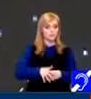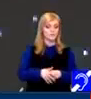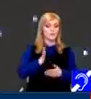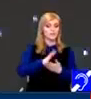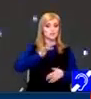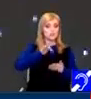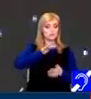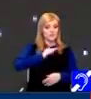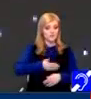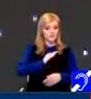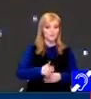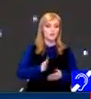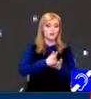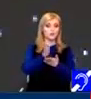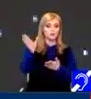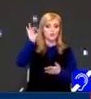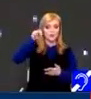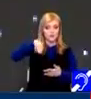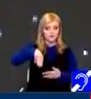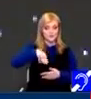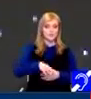public-privat în domeniul IT